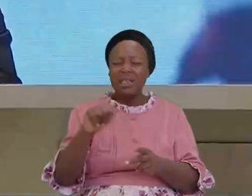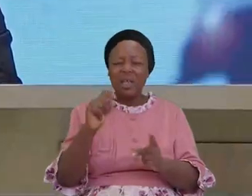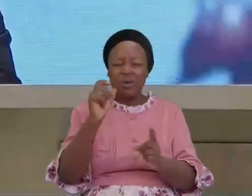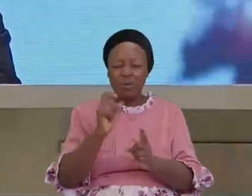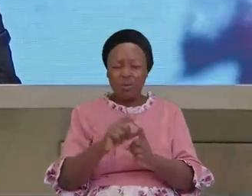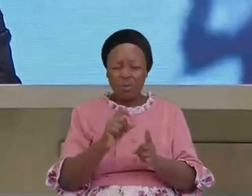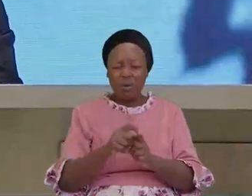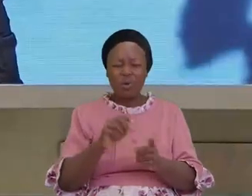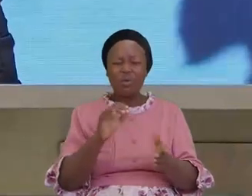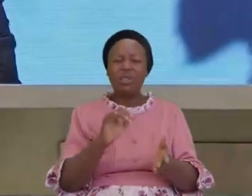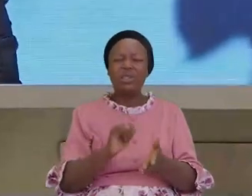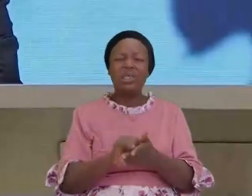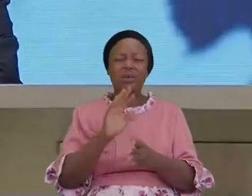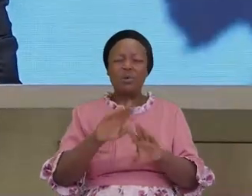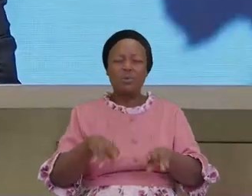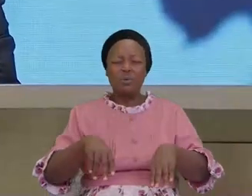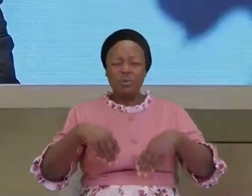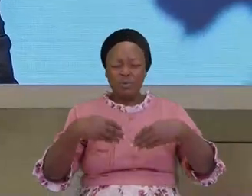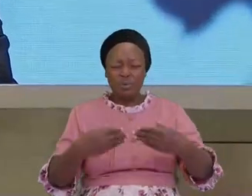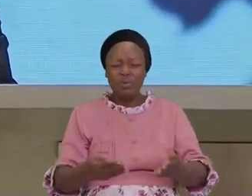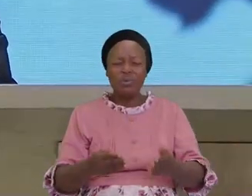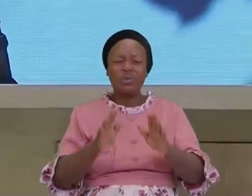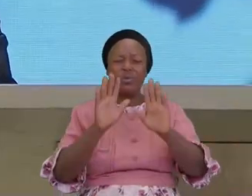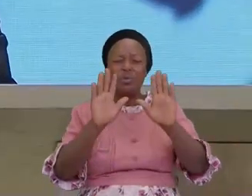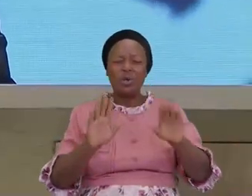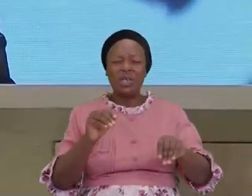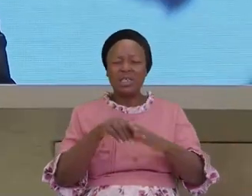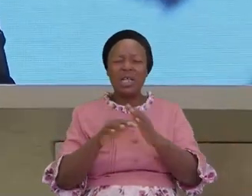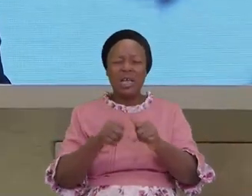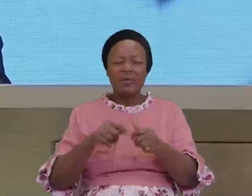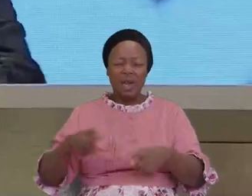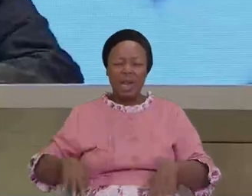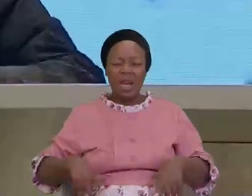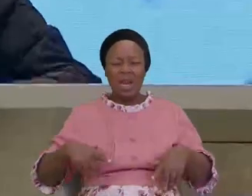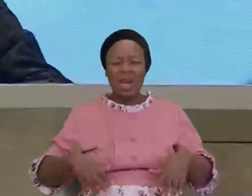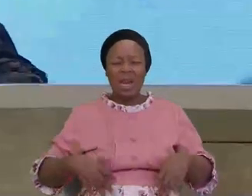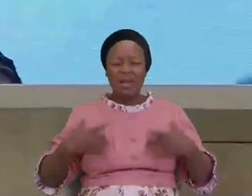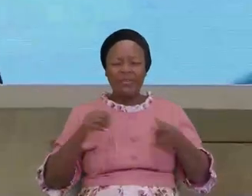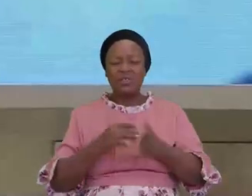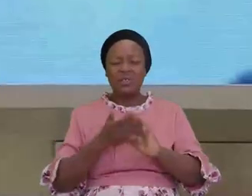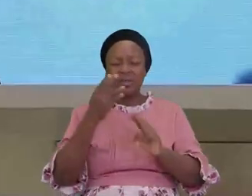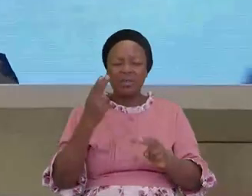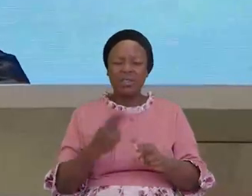La parole qui produit des prodiges dans chaque vie.